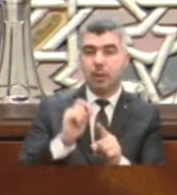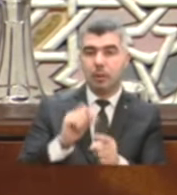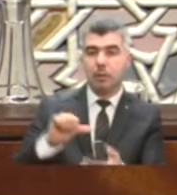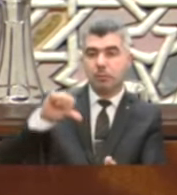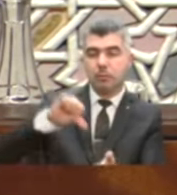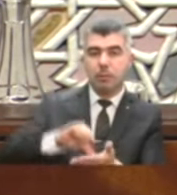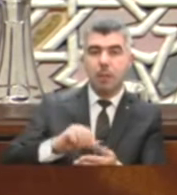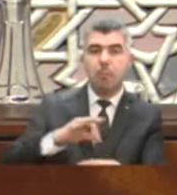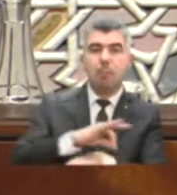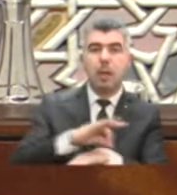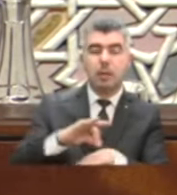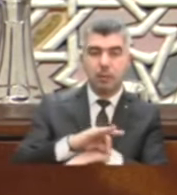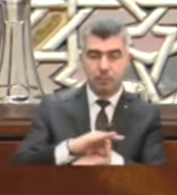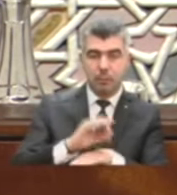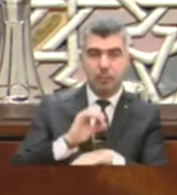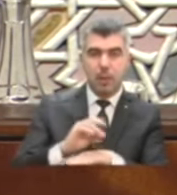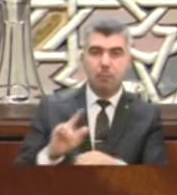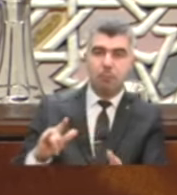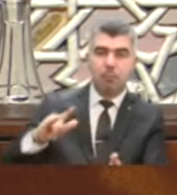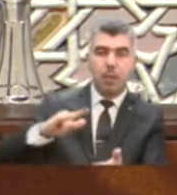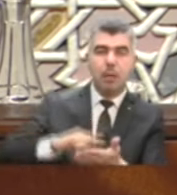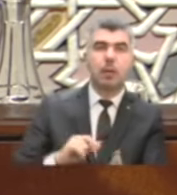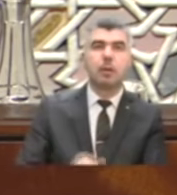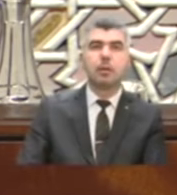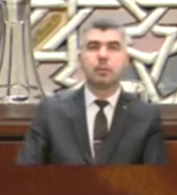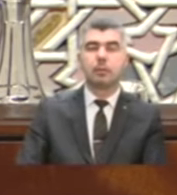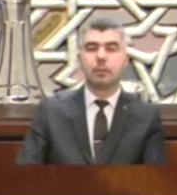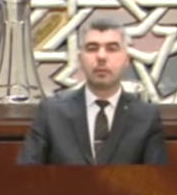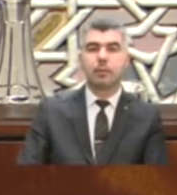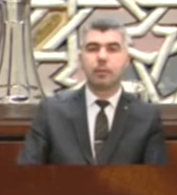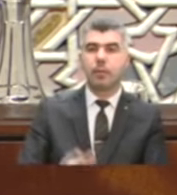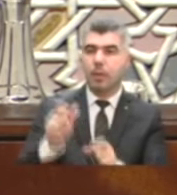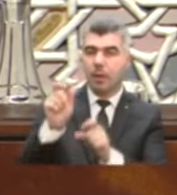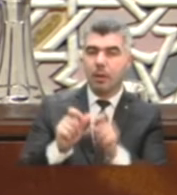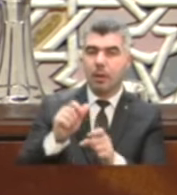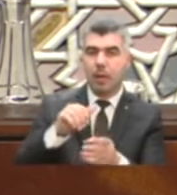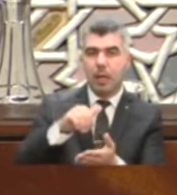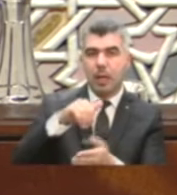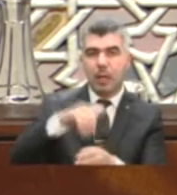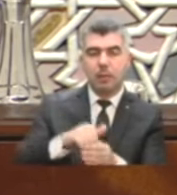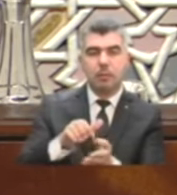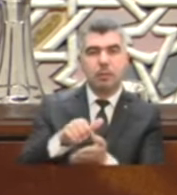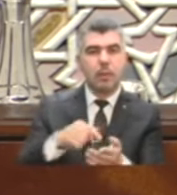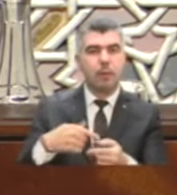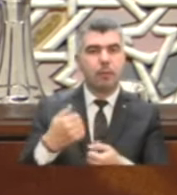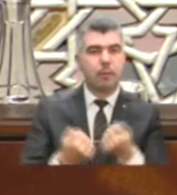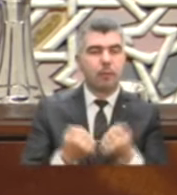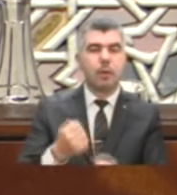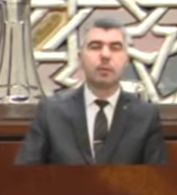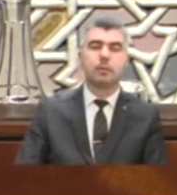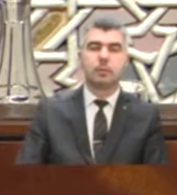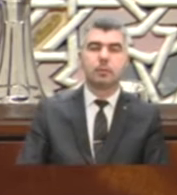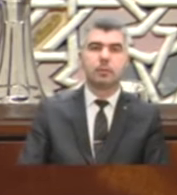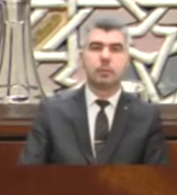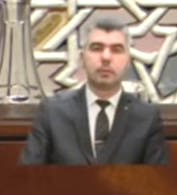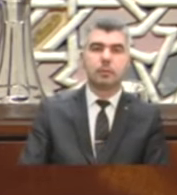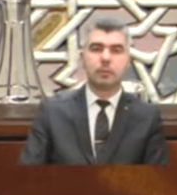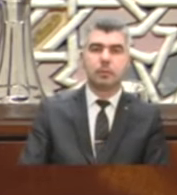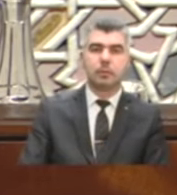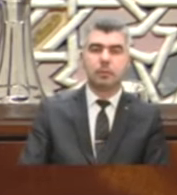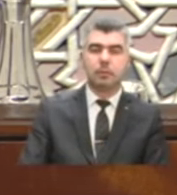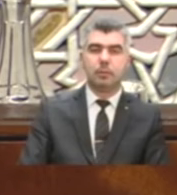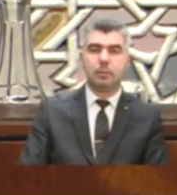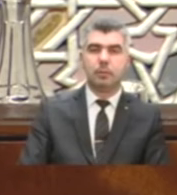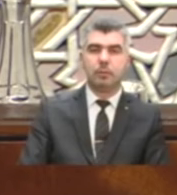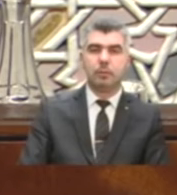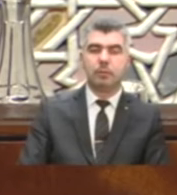المطرات للسيدات والساده النواب المحترمين من فريق الاصاله والمعاصره. فليتفضل احد وضعي السؤال مشكورا. تفضل